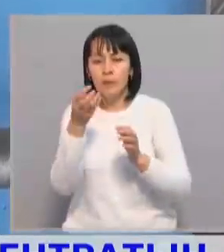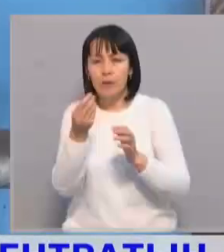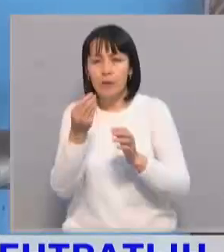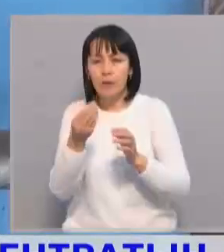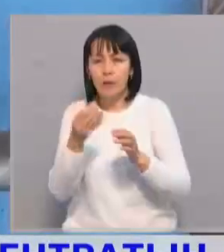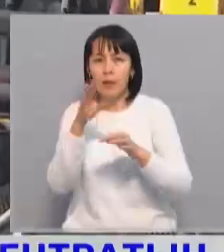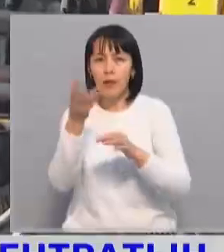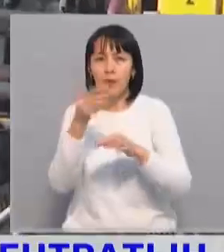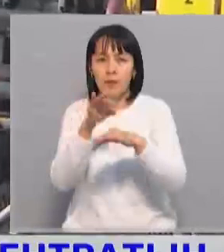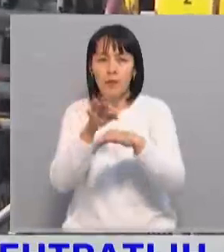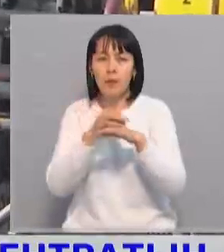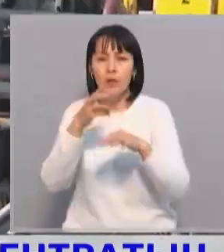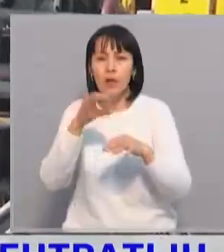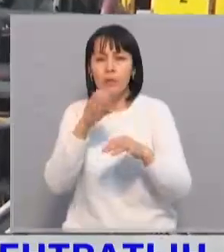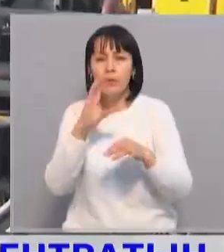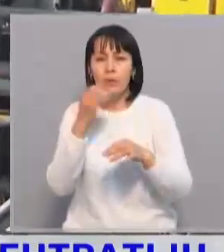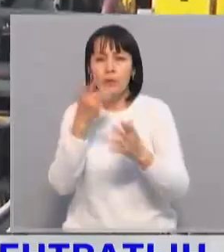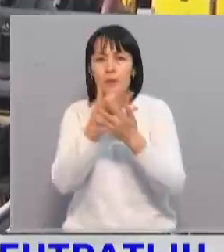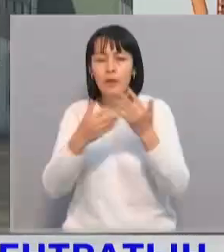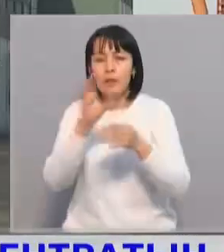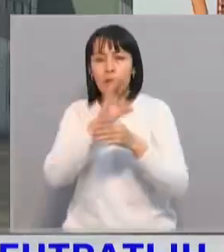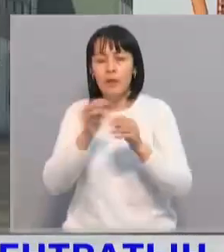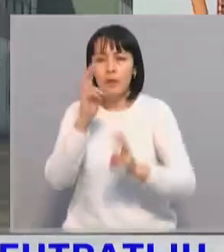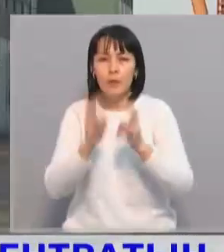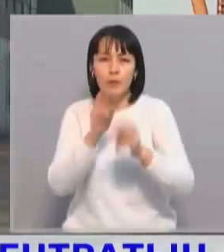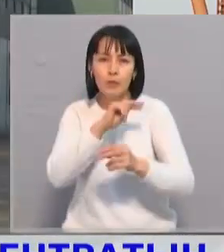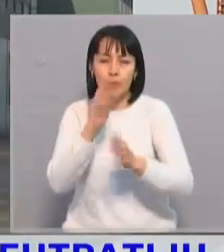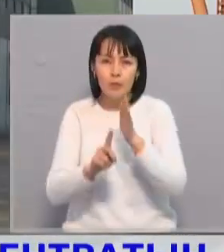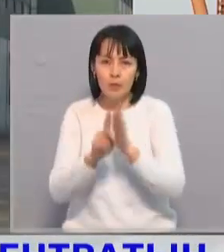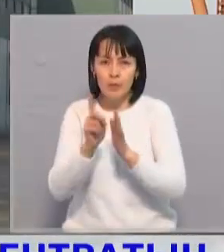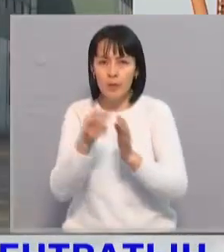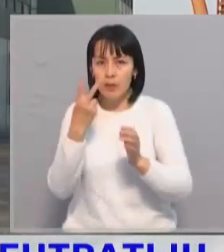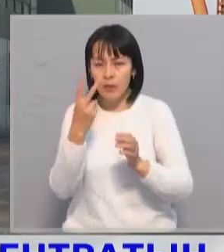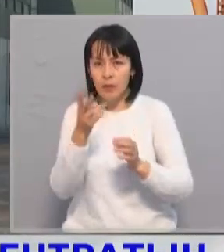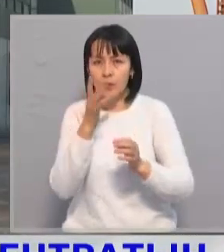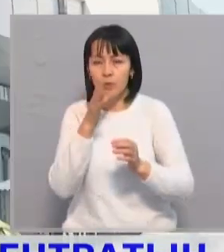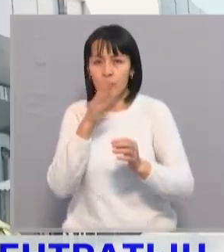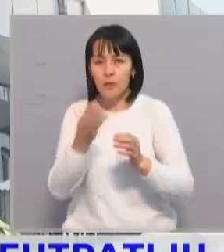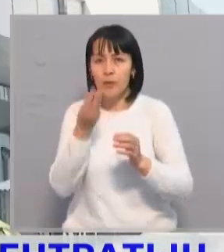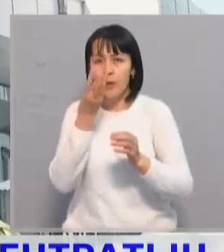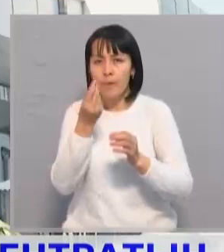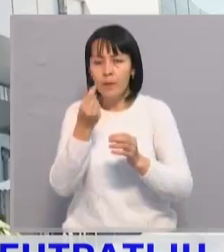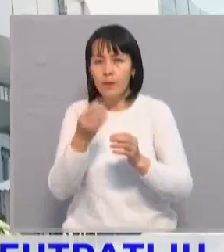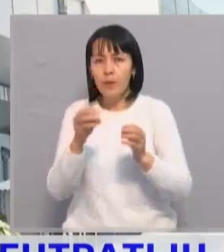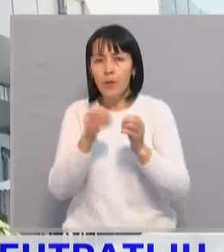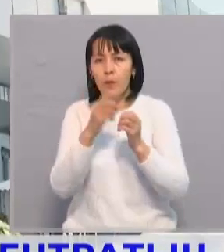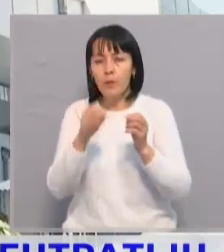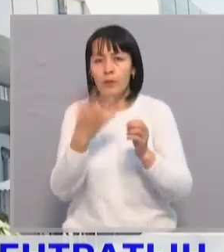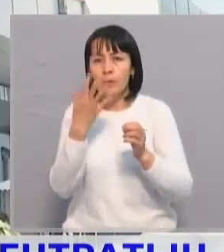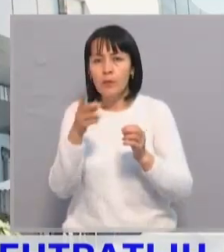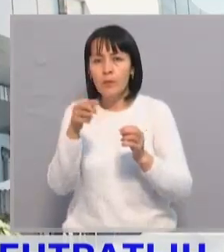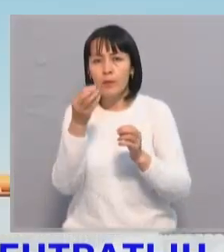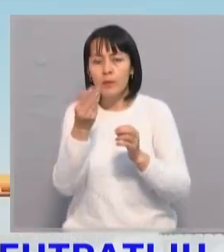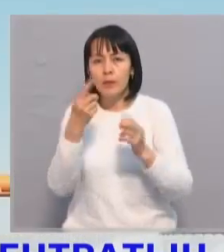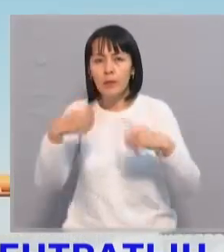теңге инвестиция тартылып, мыс күміс концентратын шығаратын өндіріс іске қосылған. Ал екінші кезеңнің инвестициялық құны 10,5